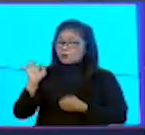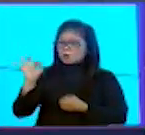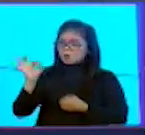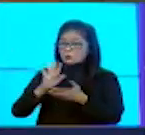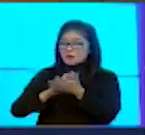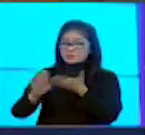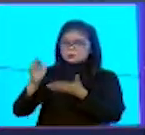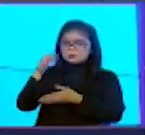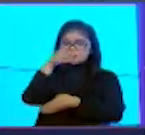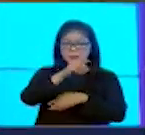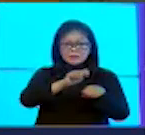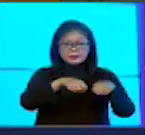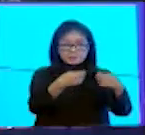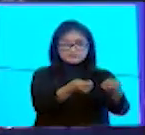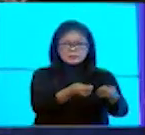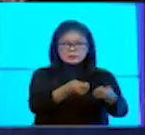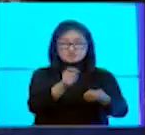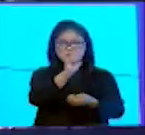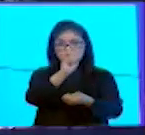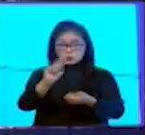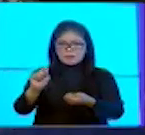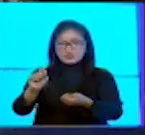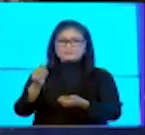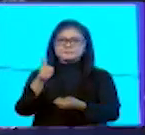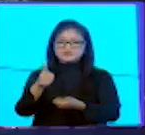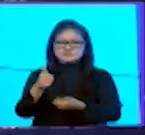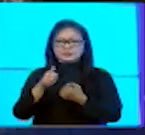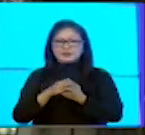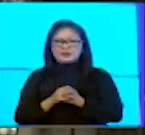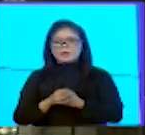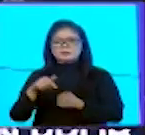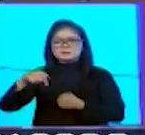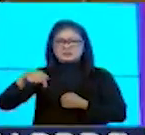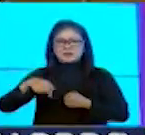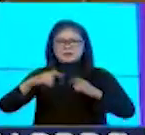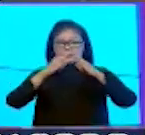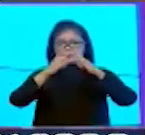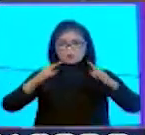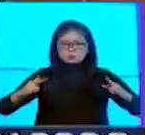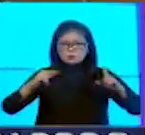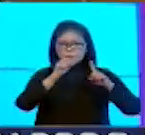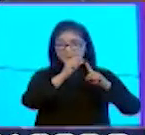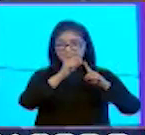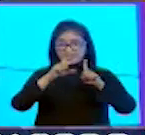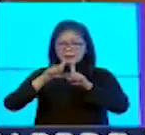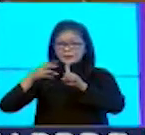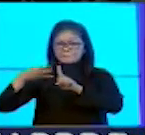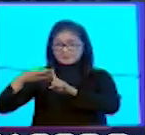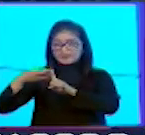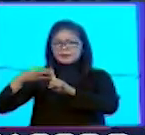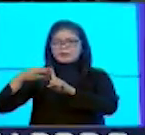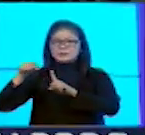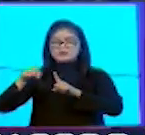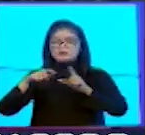melakukan registrasi di sekolah. Dan saat ini di posko PPDB yang didirikan oleh SMA Negeri